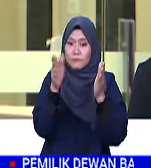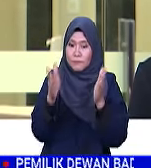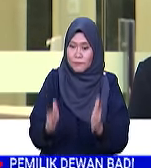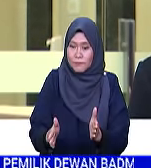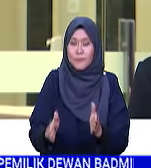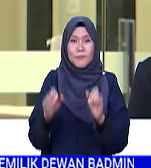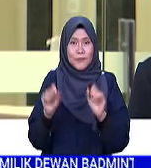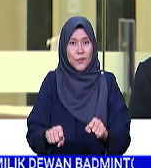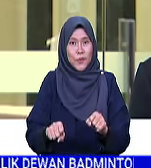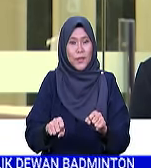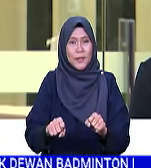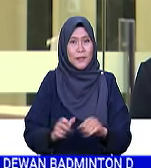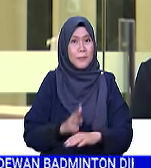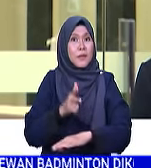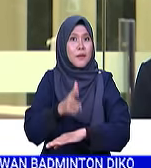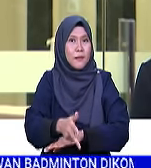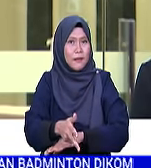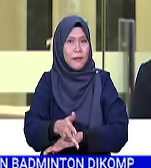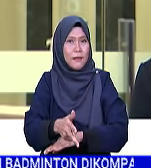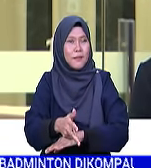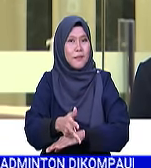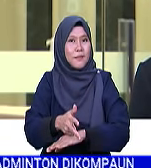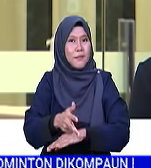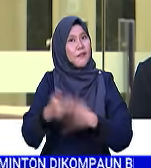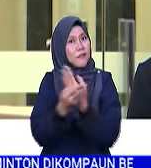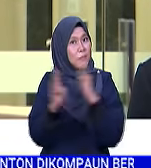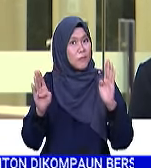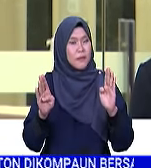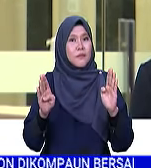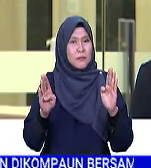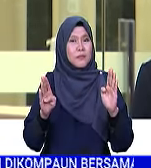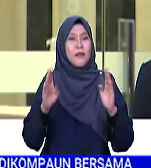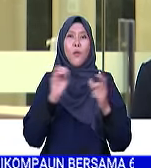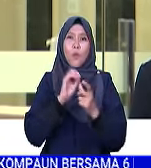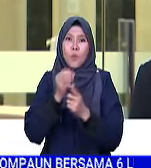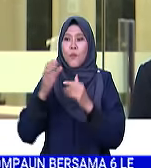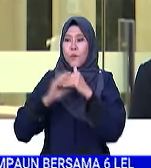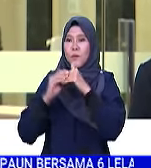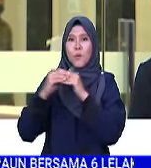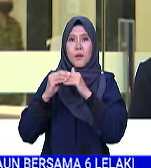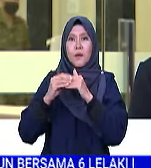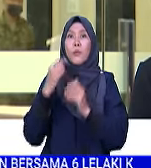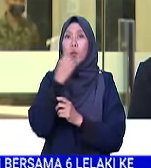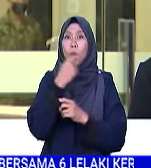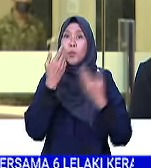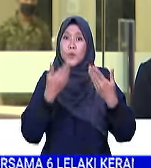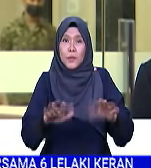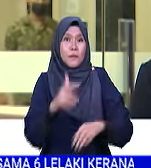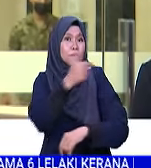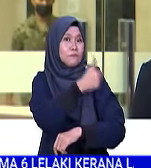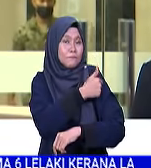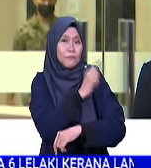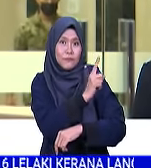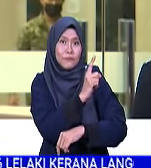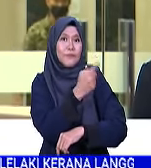bergerak untuk tak boleh pergerakan dibebaskan, ya, dilonggarkan untuk yang mendapat dua vaksin.